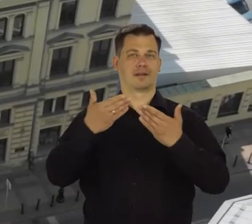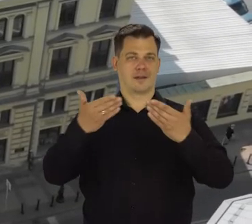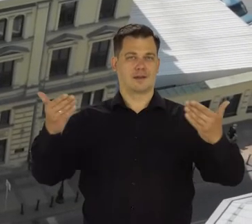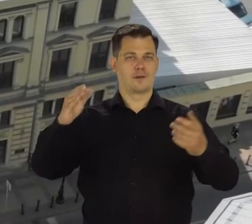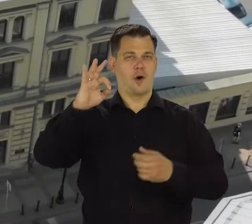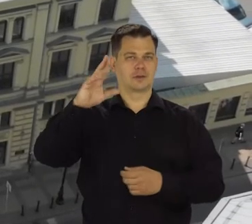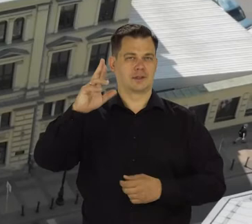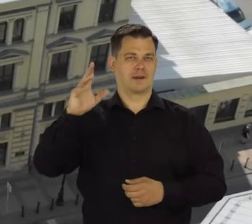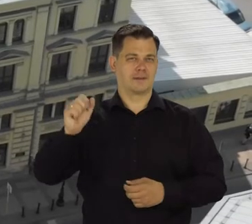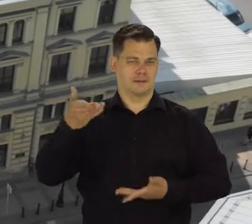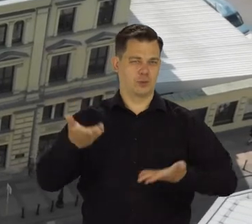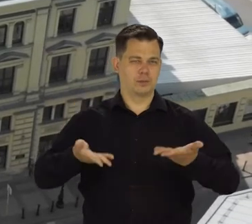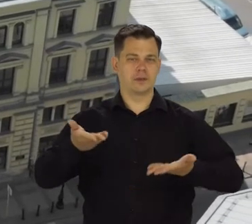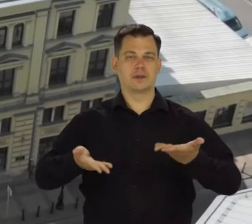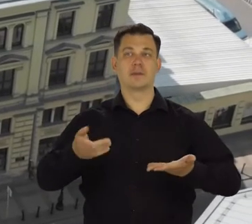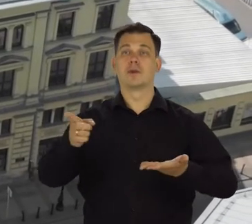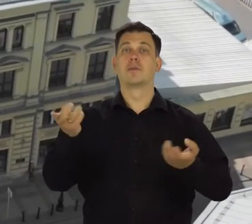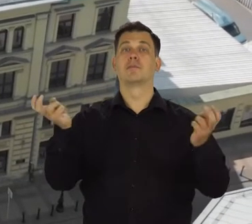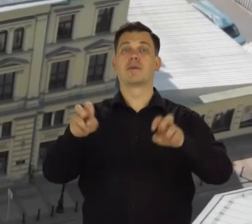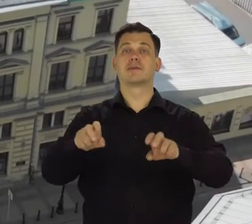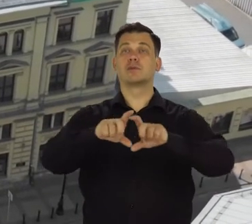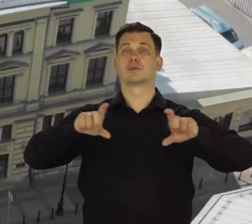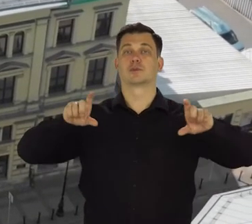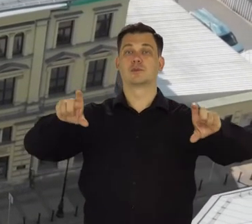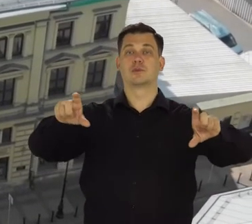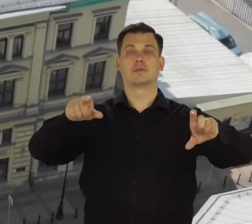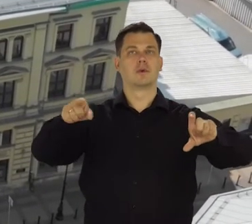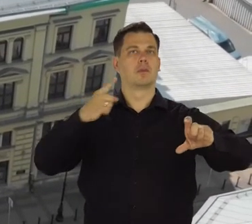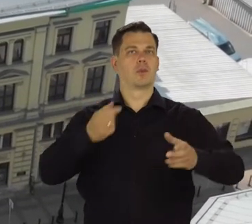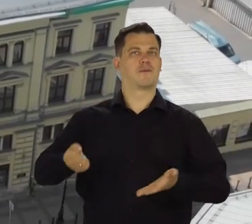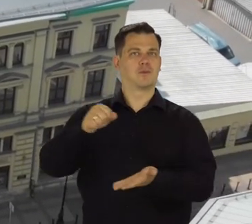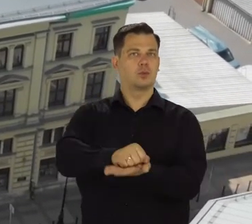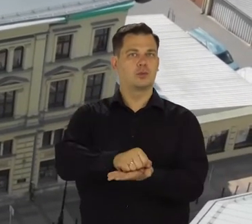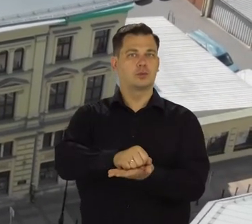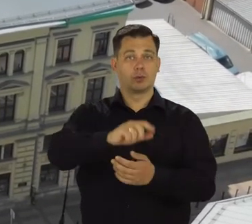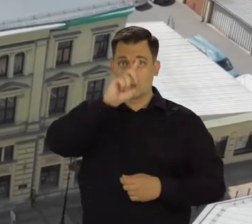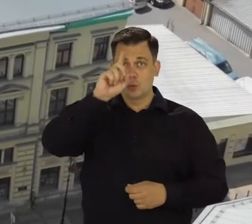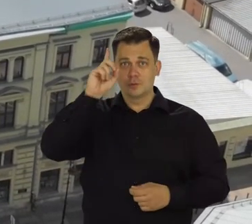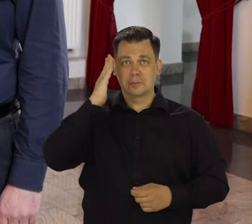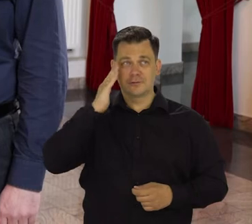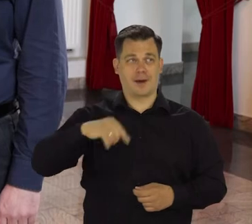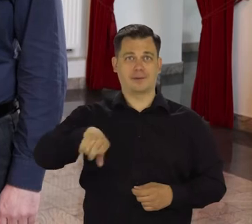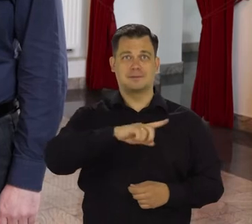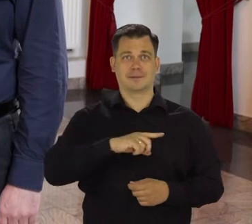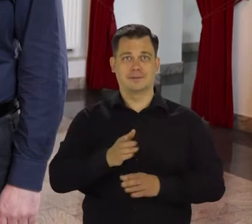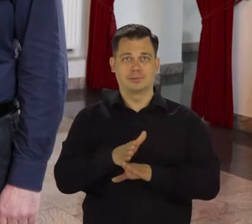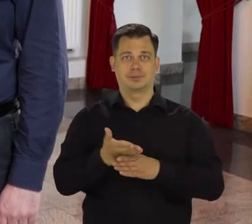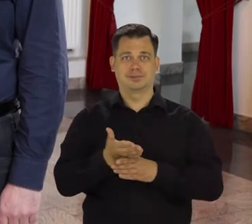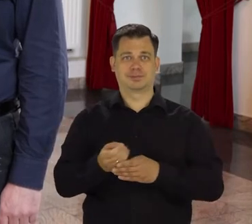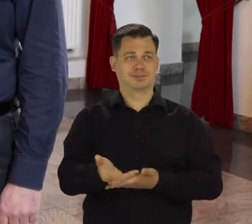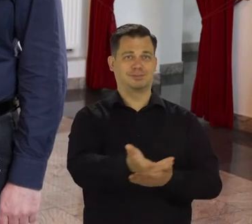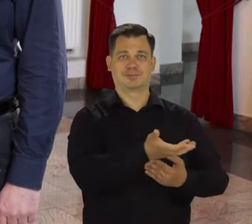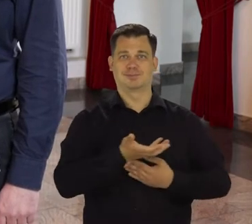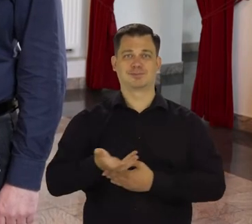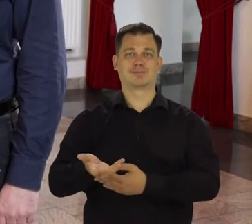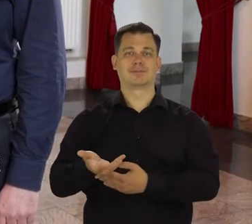Obecny teatr im. Juliusza Usterwy w Lublinie powstał jako teatr ufundowany przez mieszkańców Lublina i